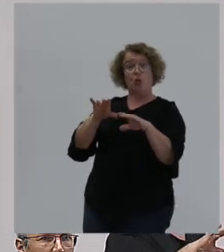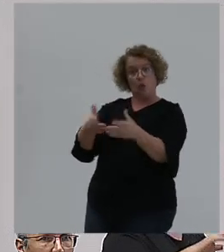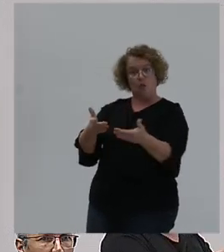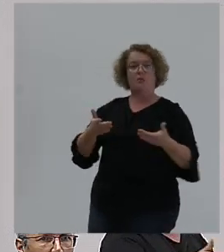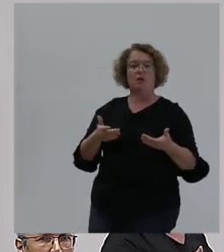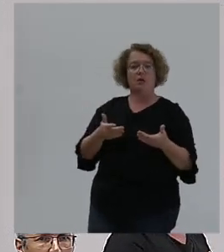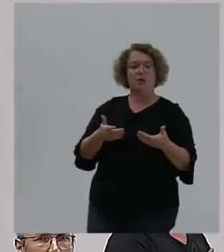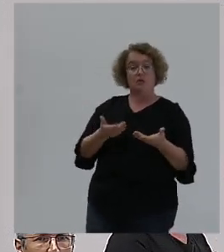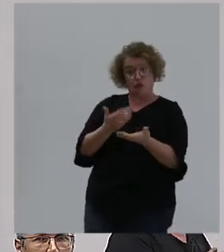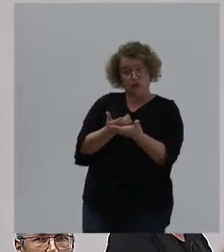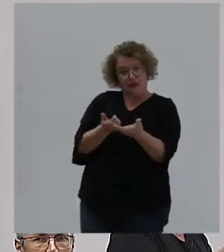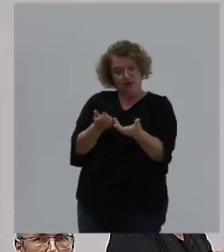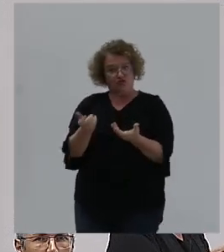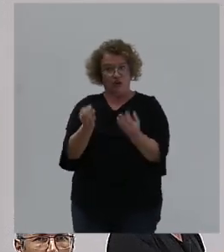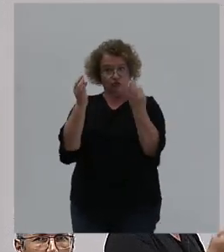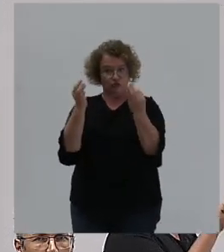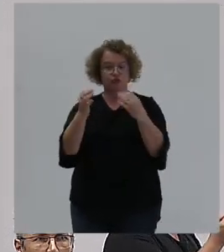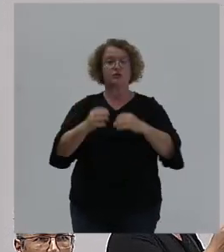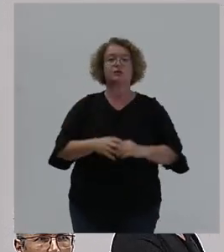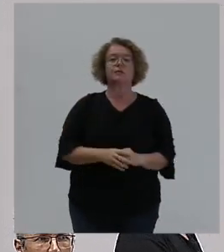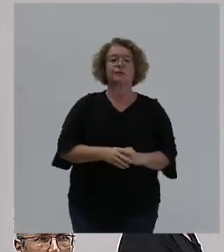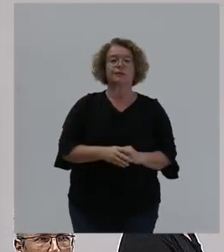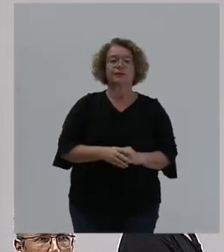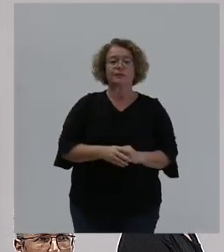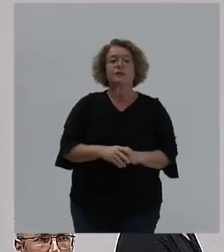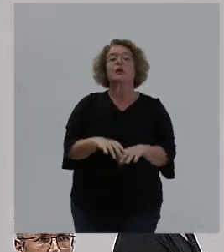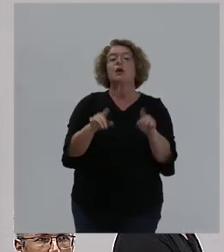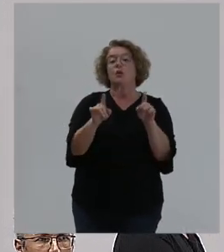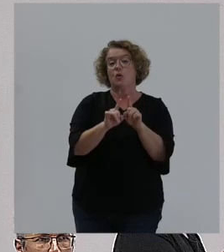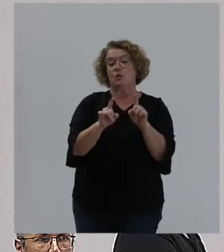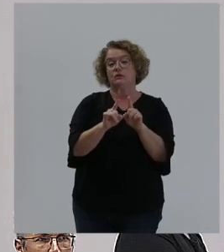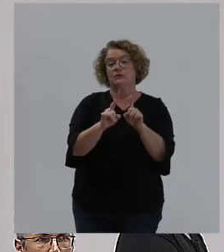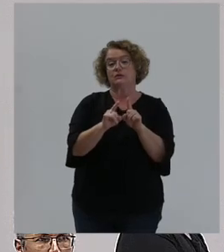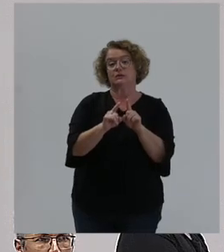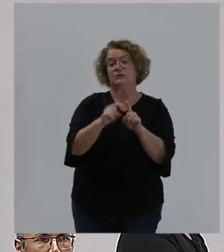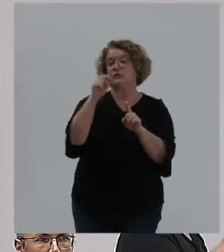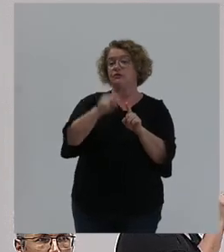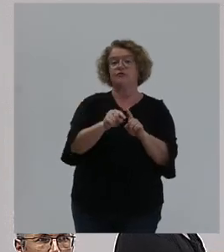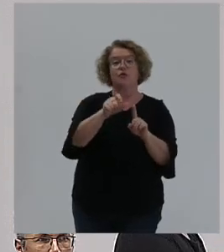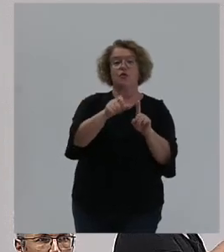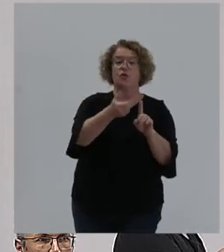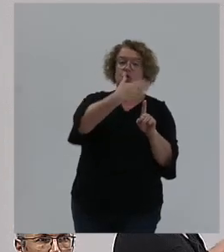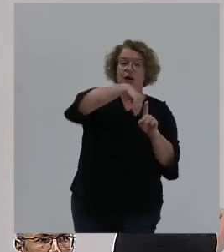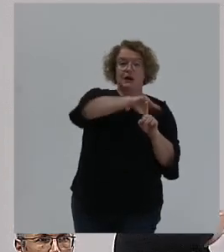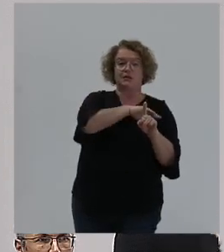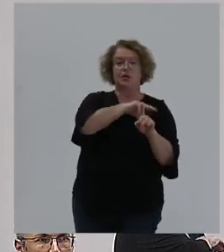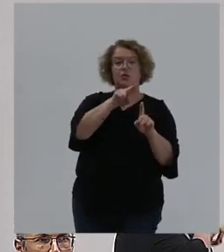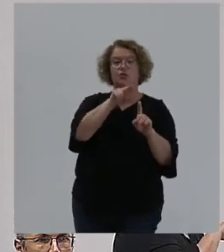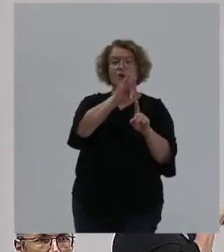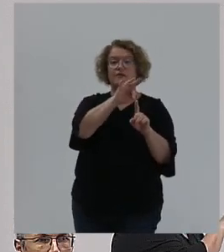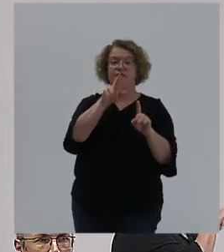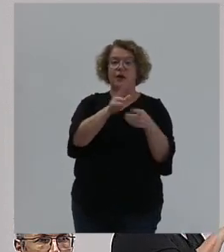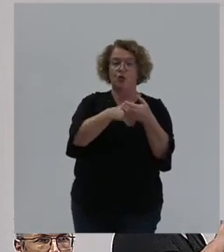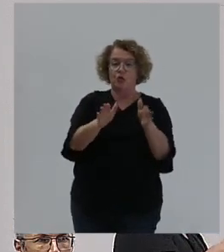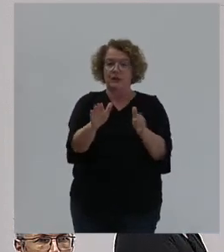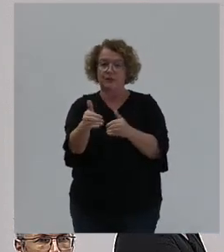pour mieux gérer tout cela. Nous souhaitons aussi qu'il y ait une formation obligatoire pour les responsables du FR, département, etc., qui